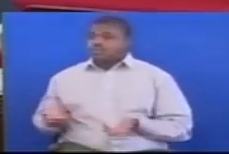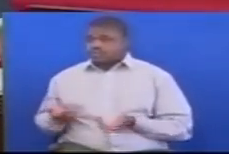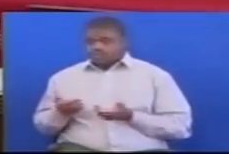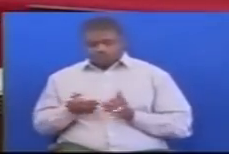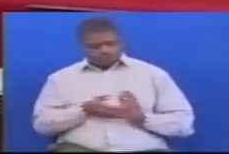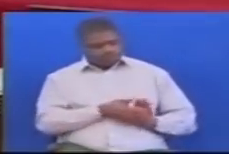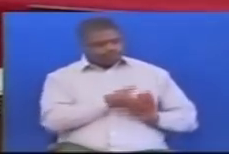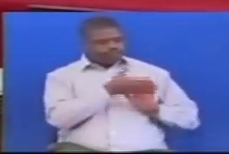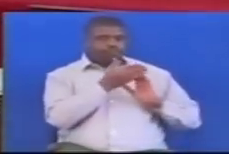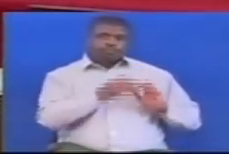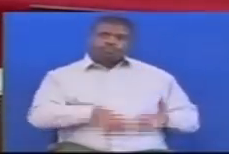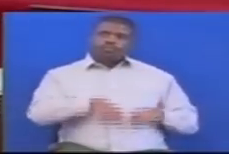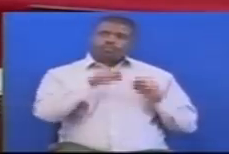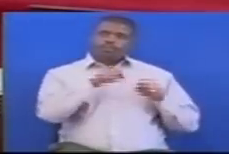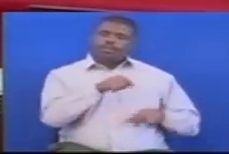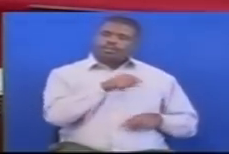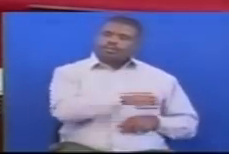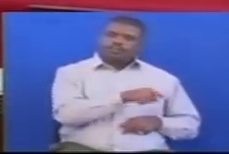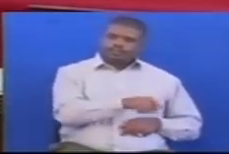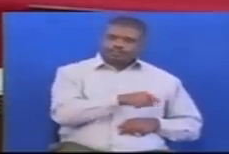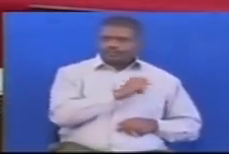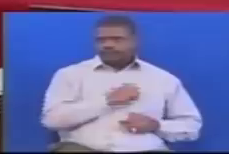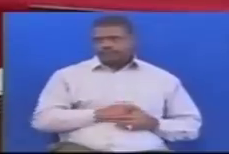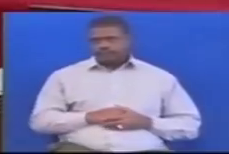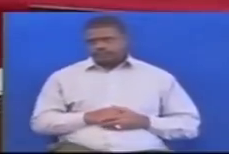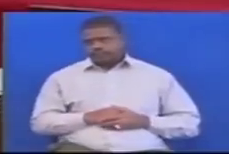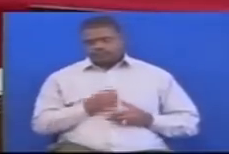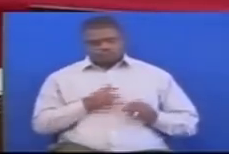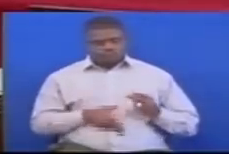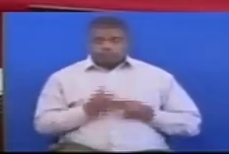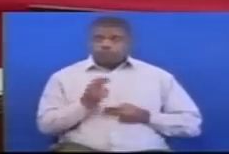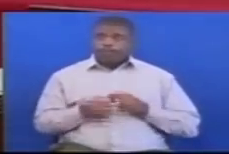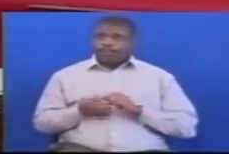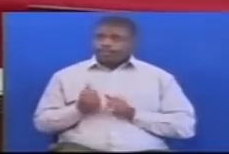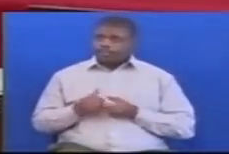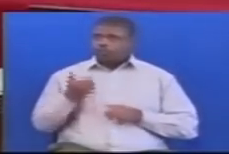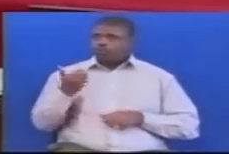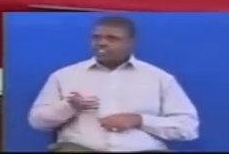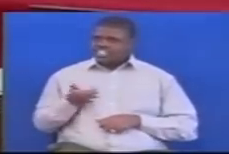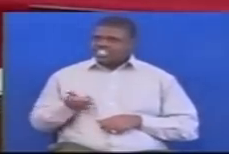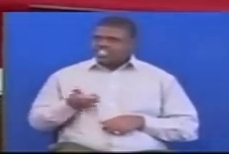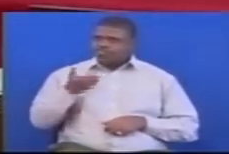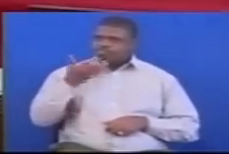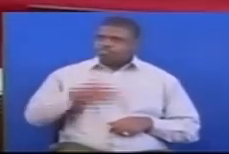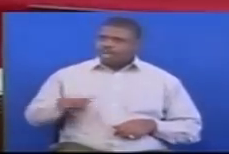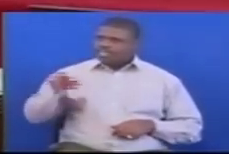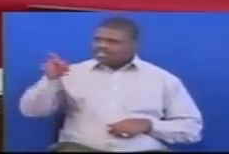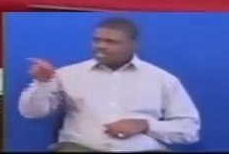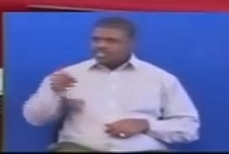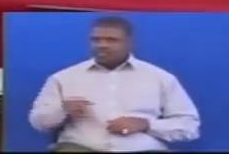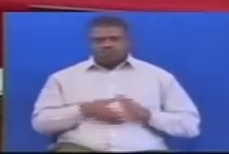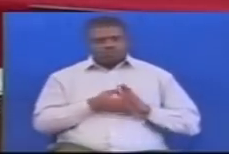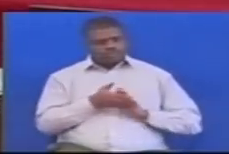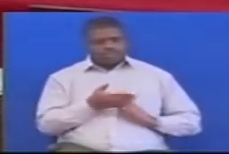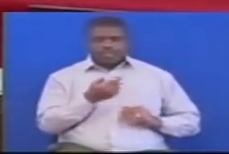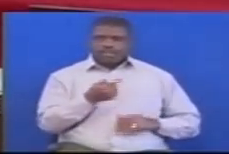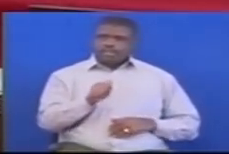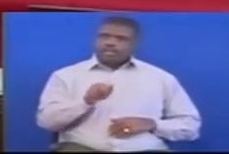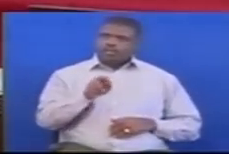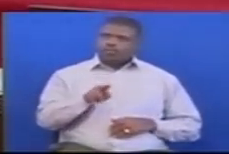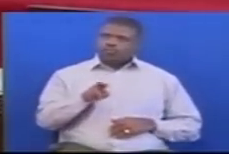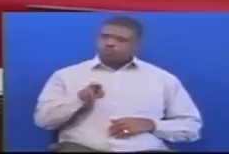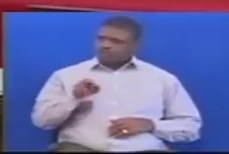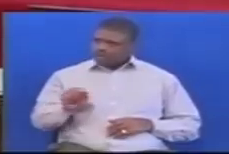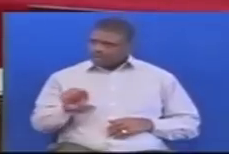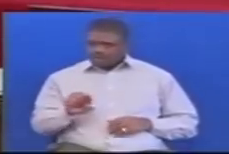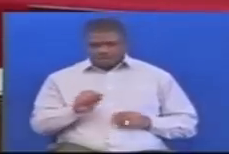kuanzisha mamlaka hii kwa ajili ya kukidhi matatizo ya maji vijijini. Kwa sababu tumeanzisha TARURA,